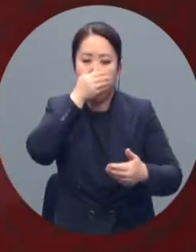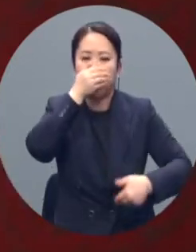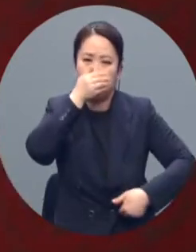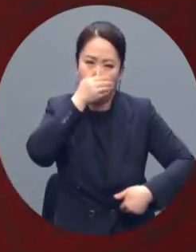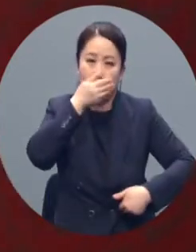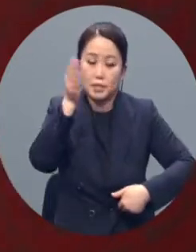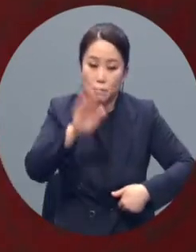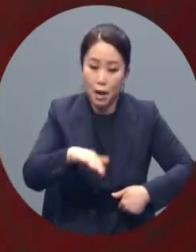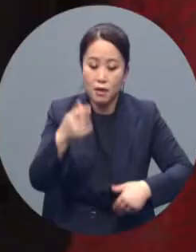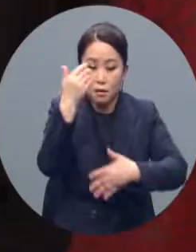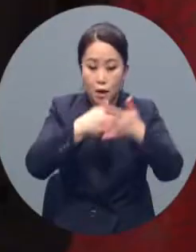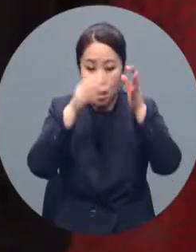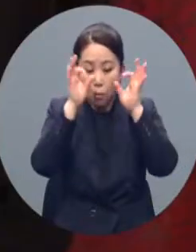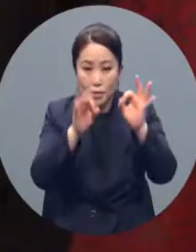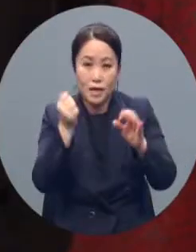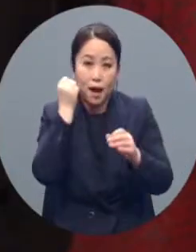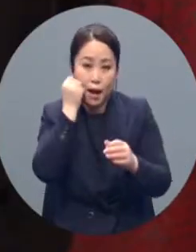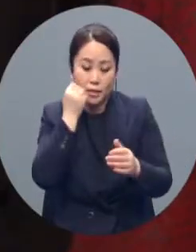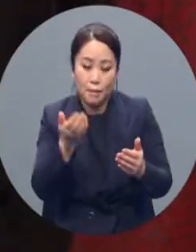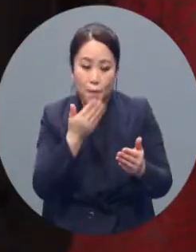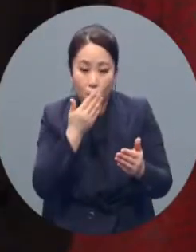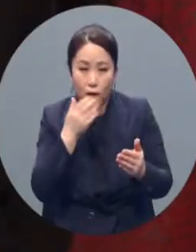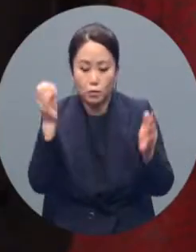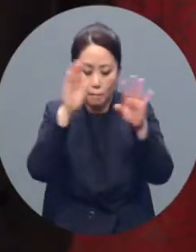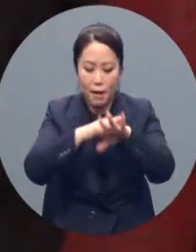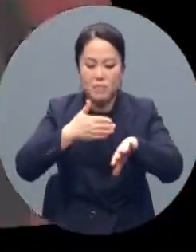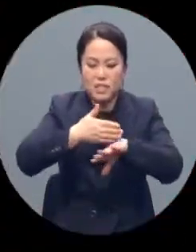먹을 수 있고 심야 영화도 재개됐습니다.